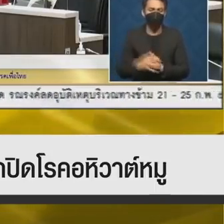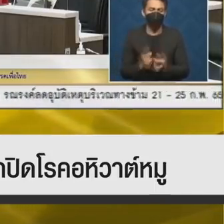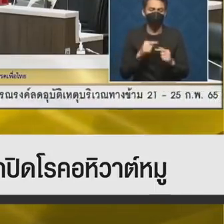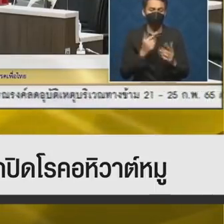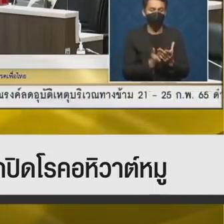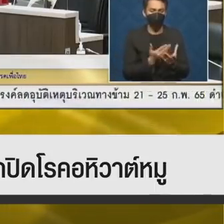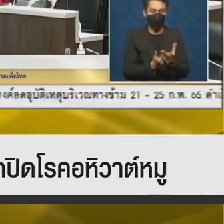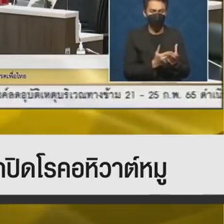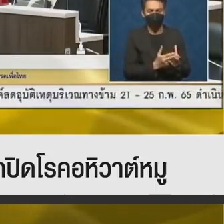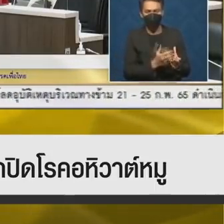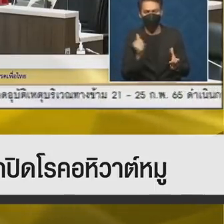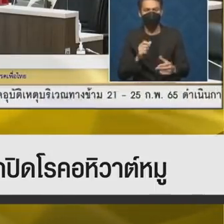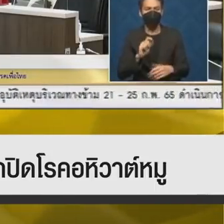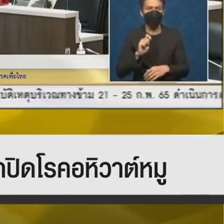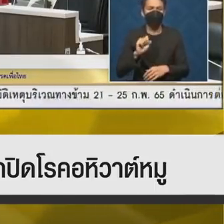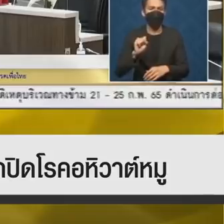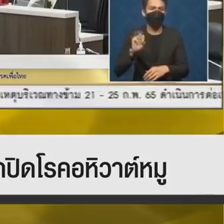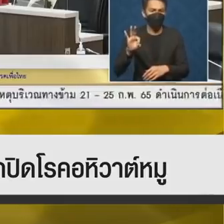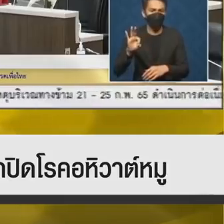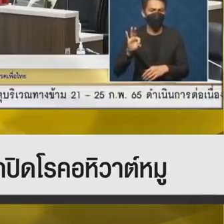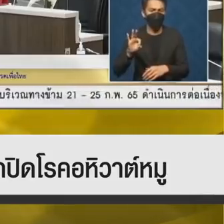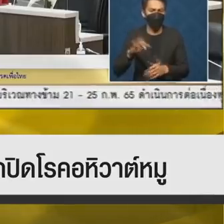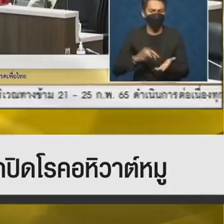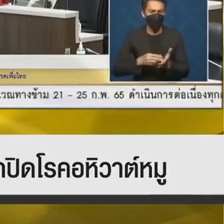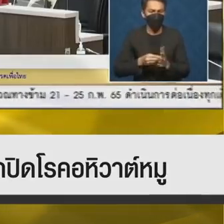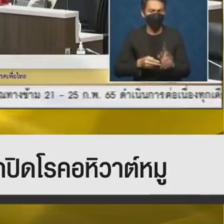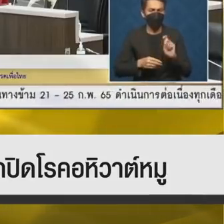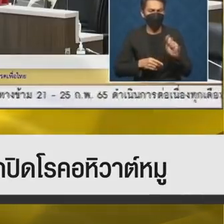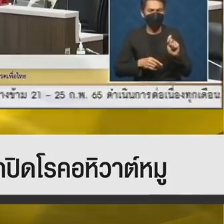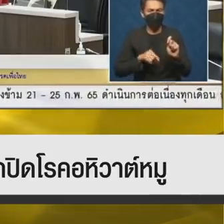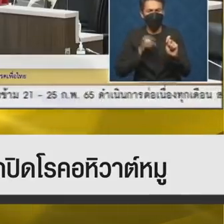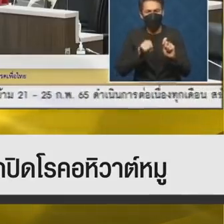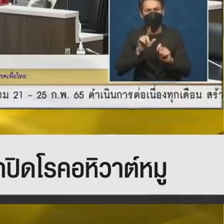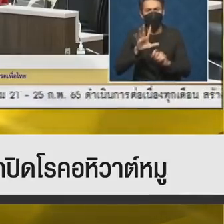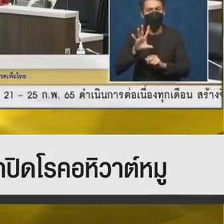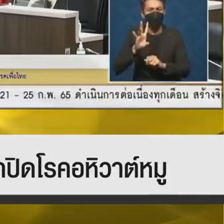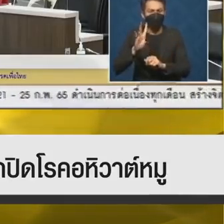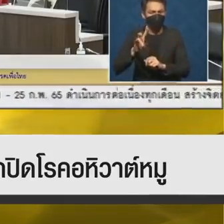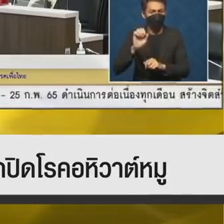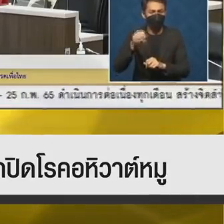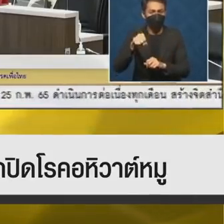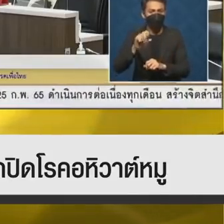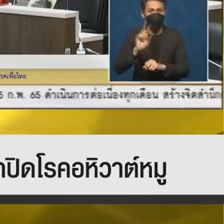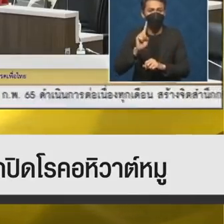ไหมนี่ซีนนี้ต้องมาฮะนี่ฮะสอสอแบบไ